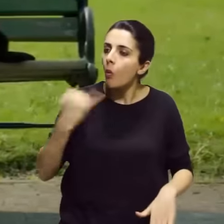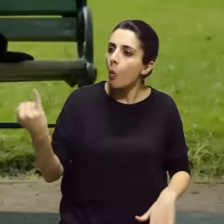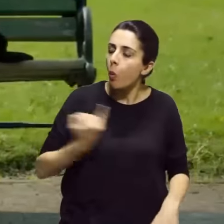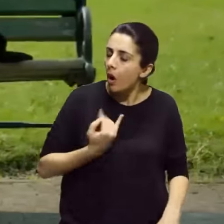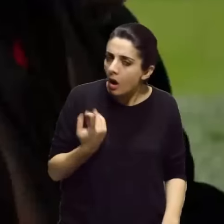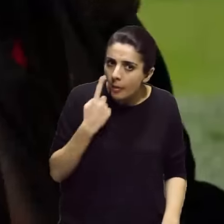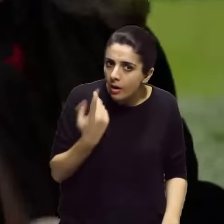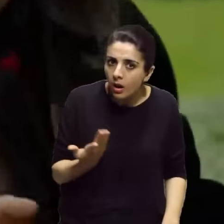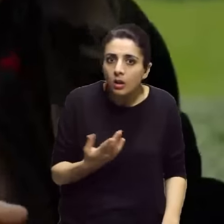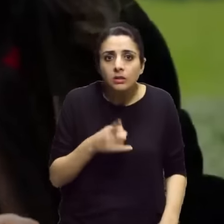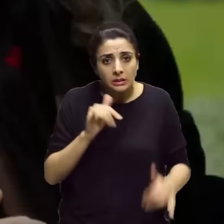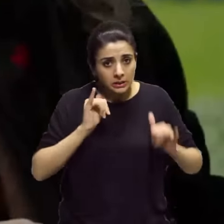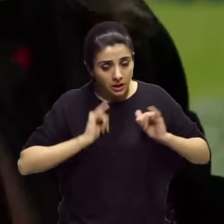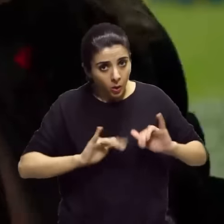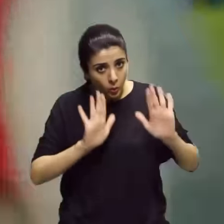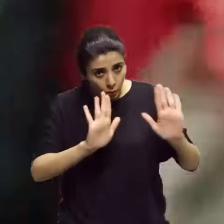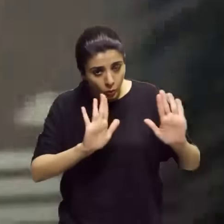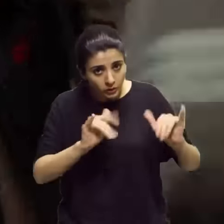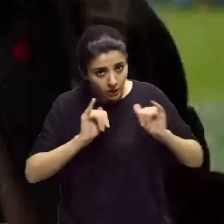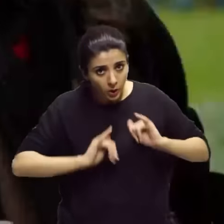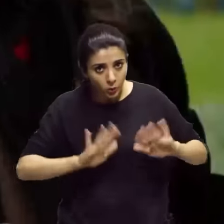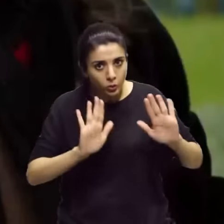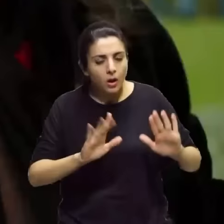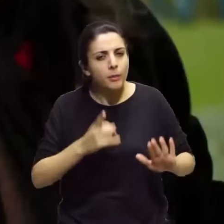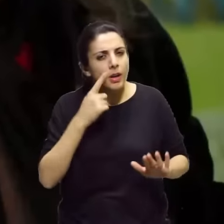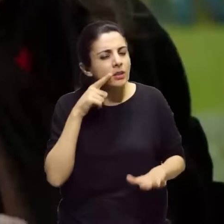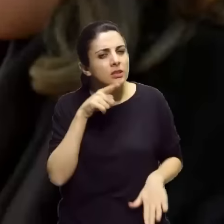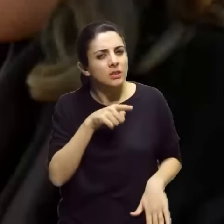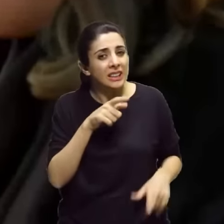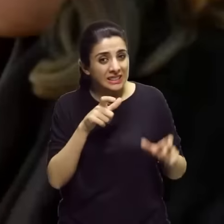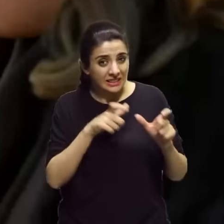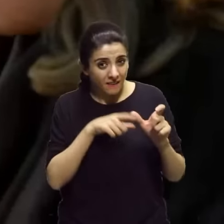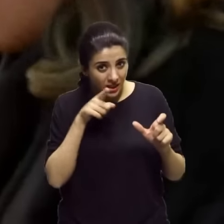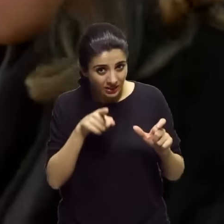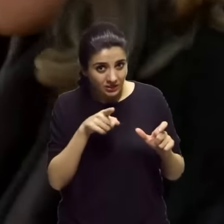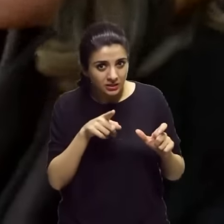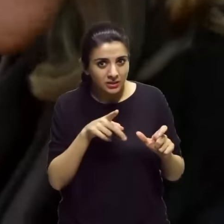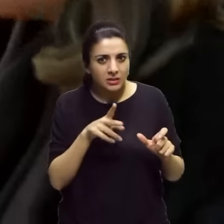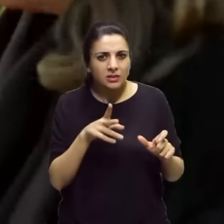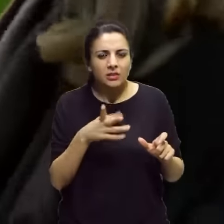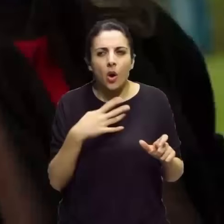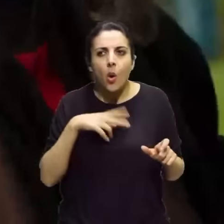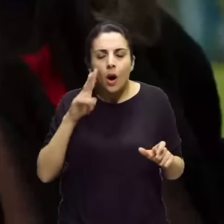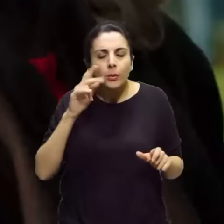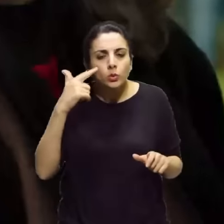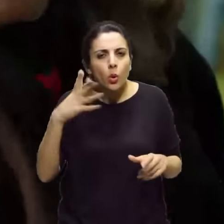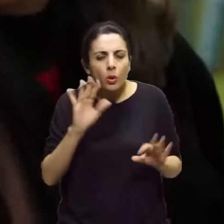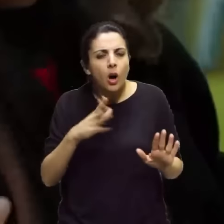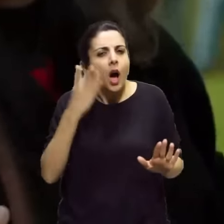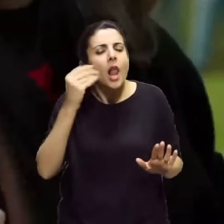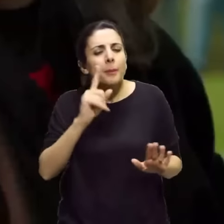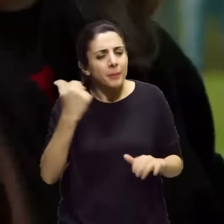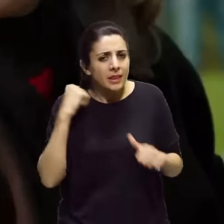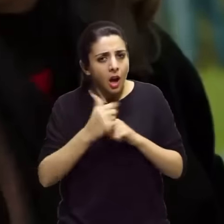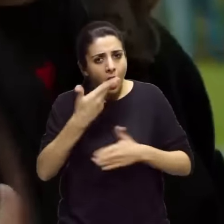lafa bak ya. Ya sen bir sakin ol bir dur ya. Şimdi Sevinç'i görünce panikledim. Şimdi ne oldu ben orayı bir anlamadım. Anlat